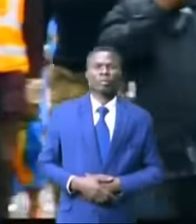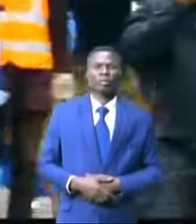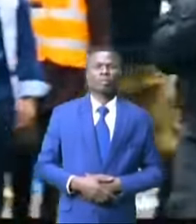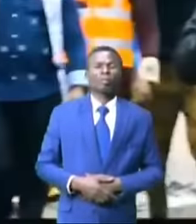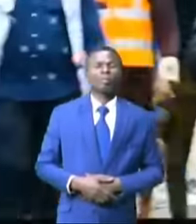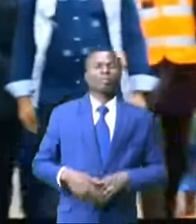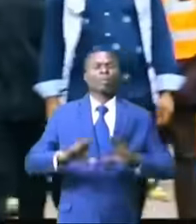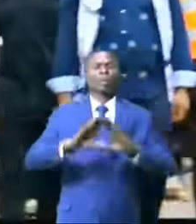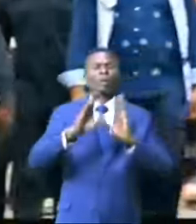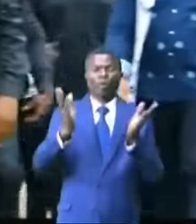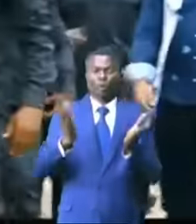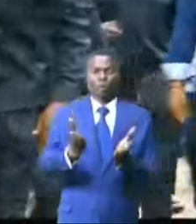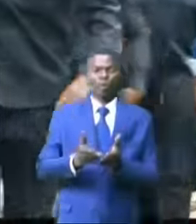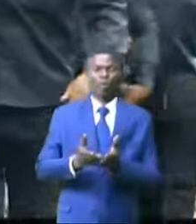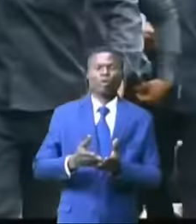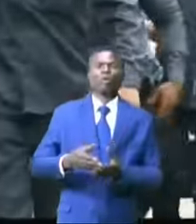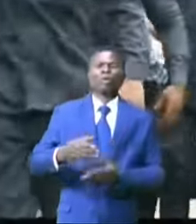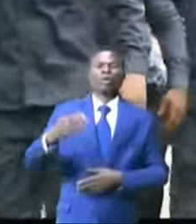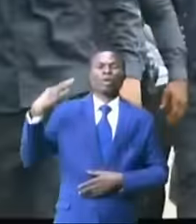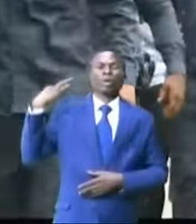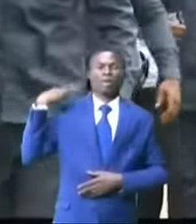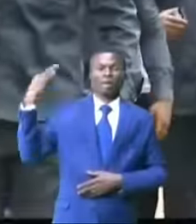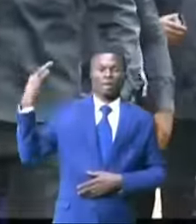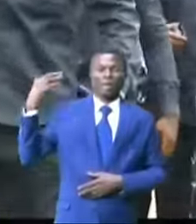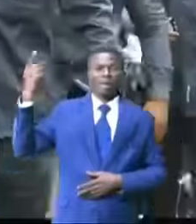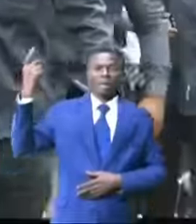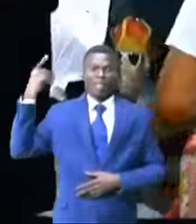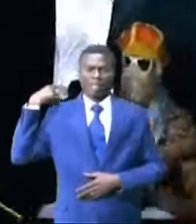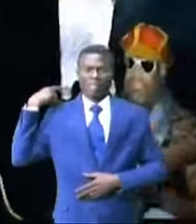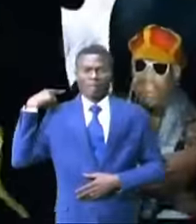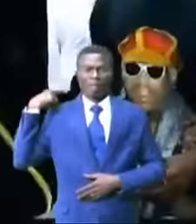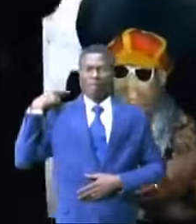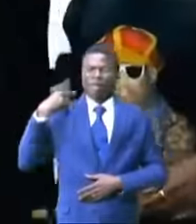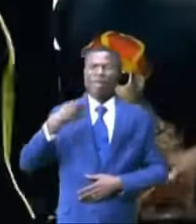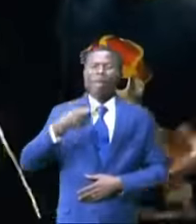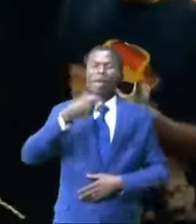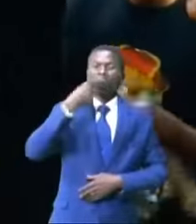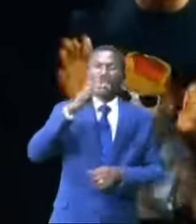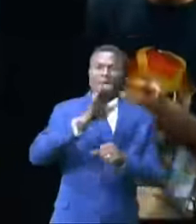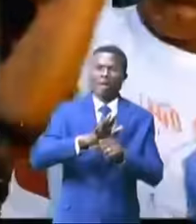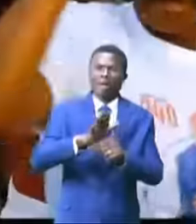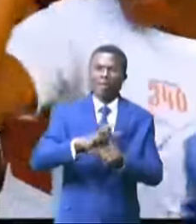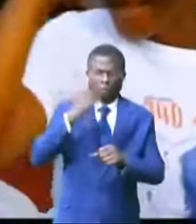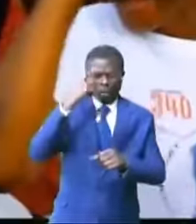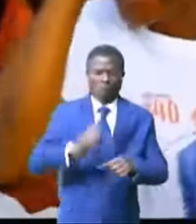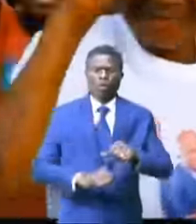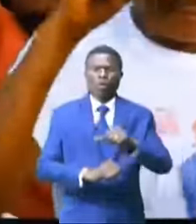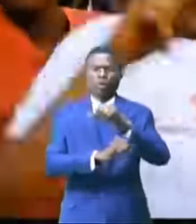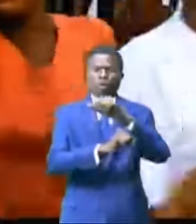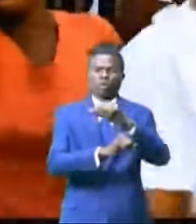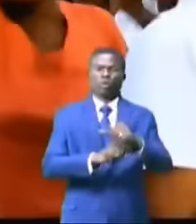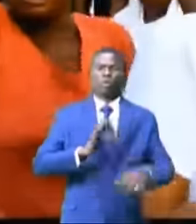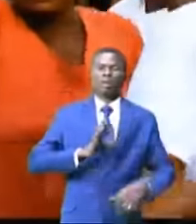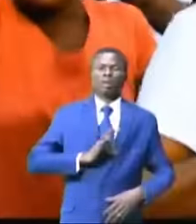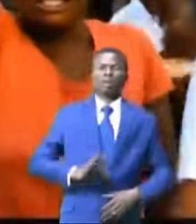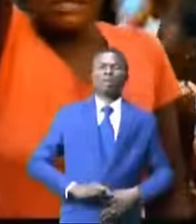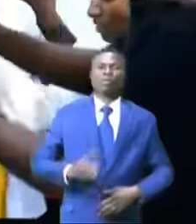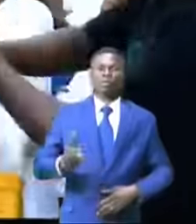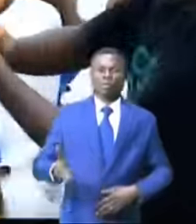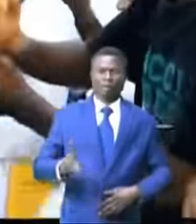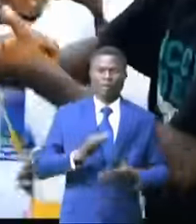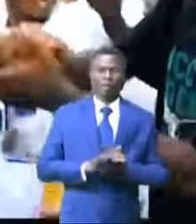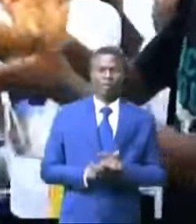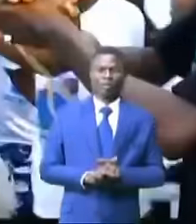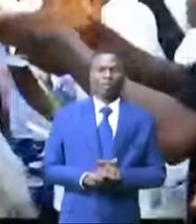Les images parlent d'elles-mêmes. Plus qu'un plébiscite, maître Socrate Moubengaï a bénéficié de la confiance des siens qui